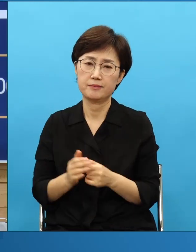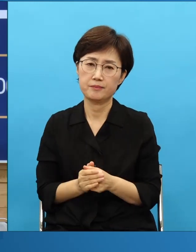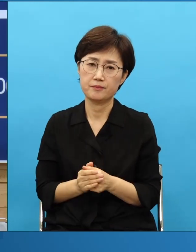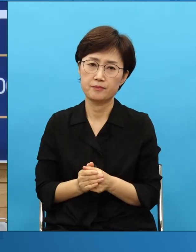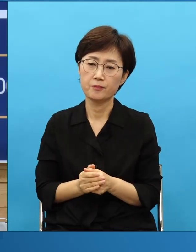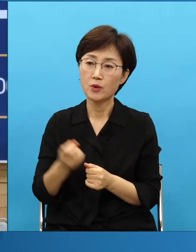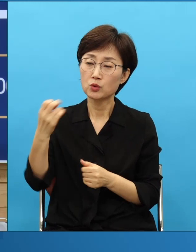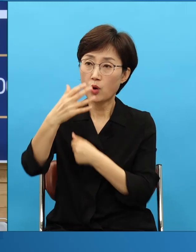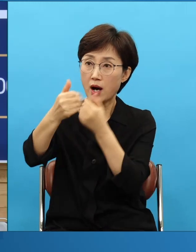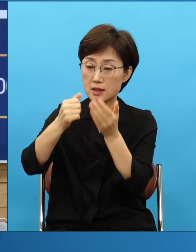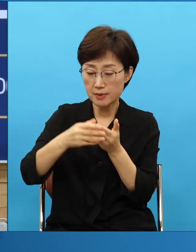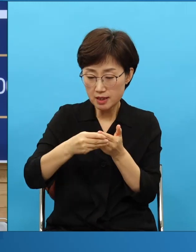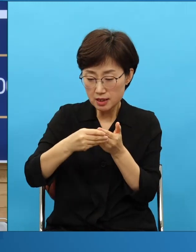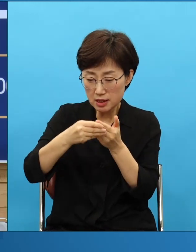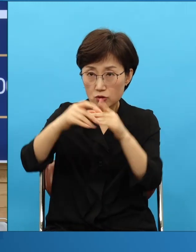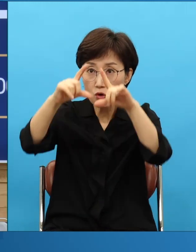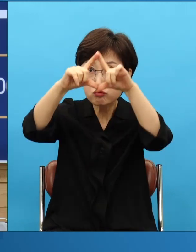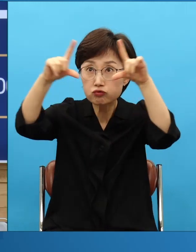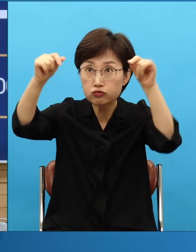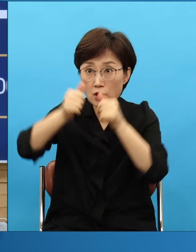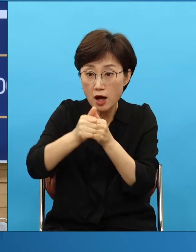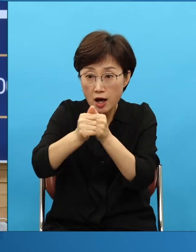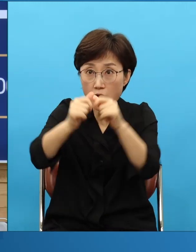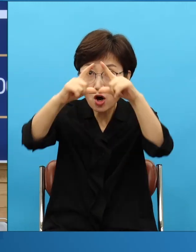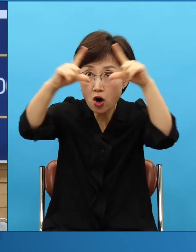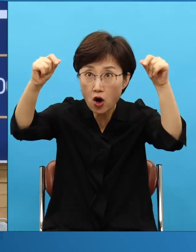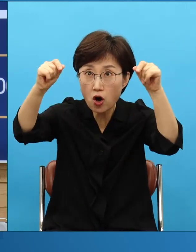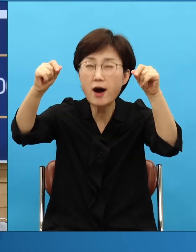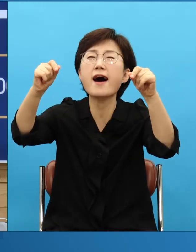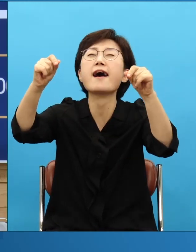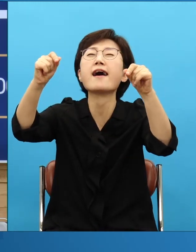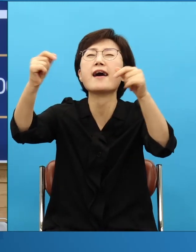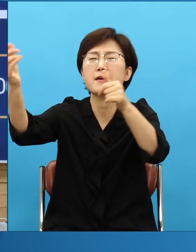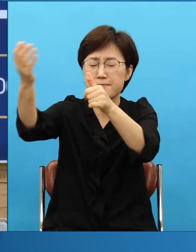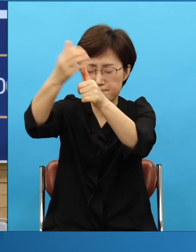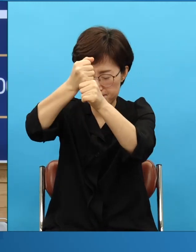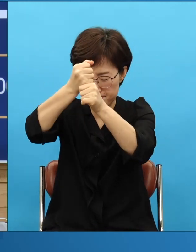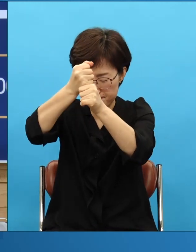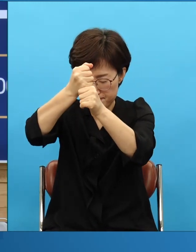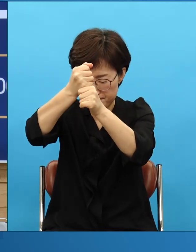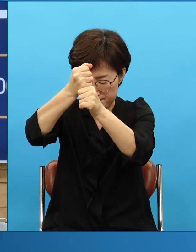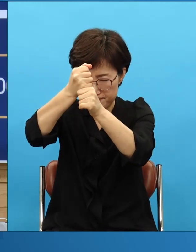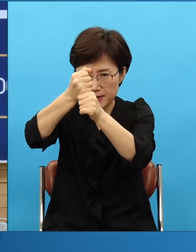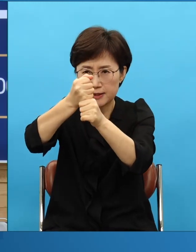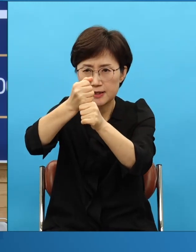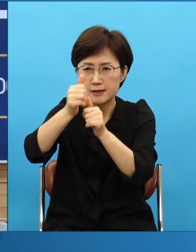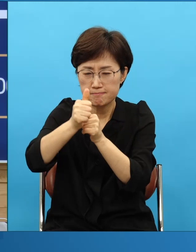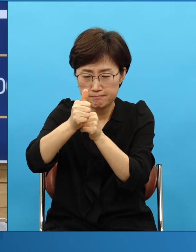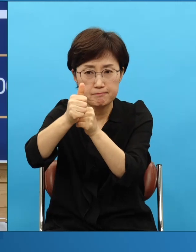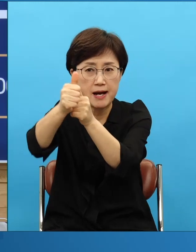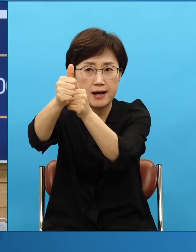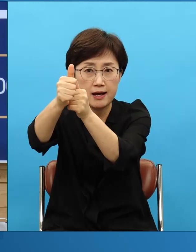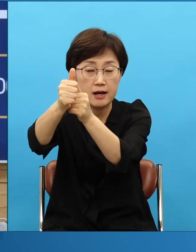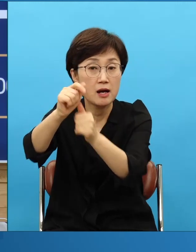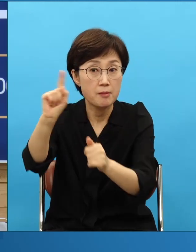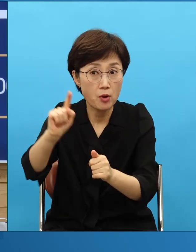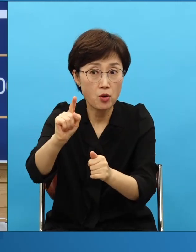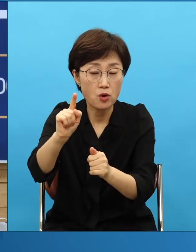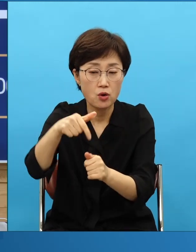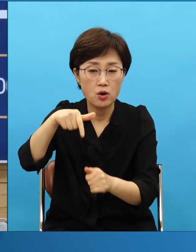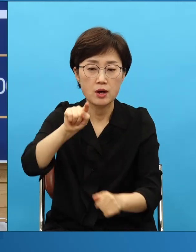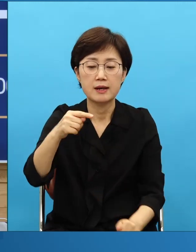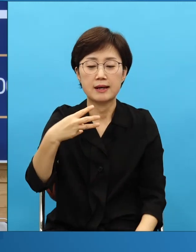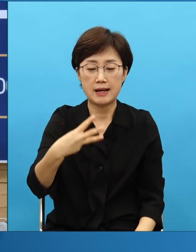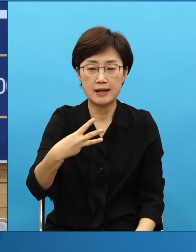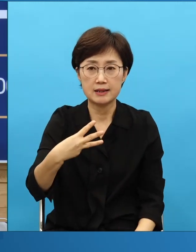하나님의 이정표 And then God's guideposts. 그걸 붙잡은 He 겁니다. held on to these things. 그게 갈라디아 3장 28절입니다. That